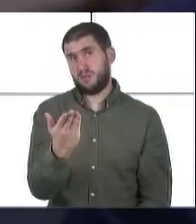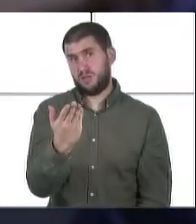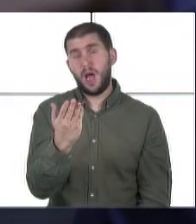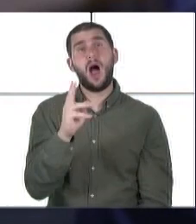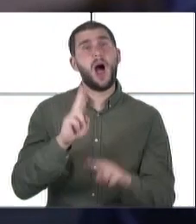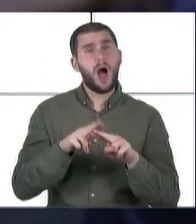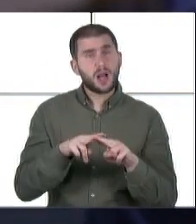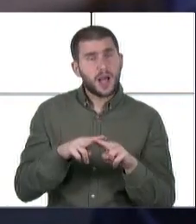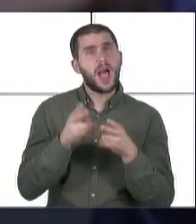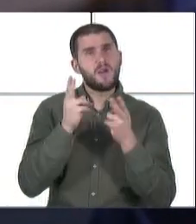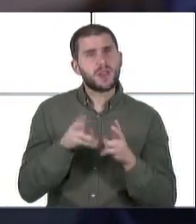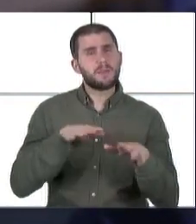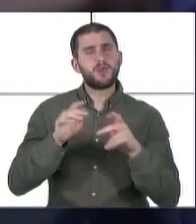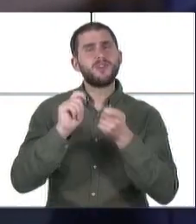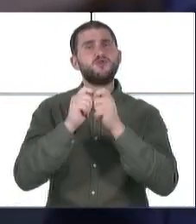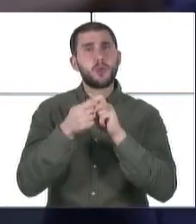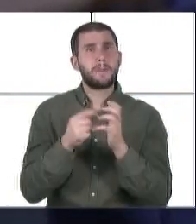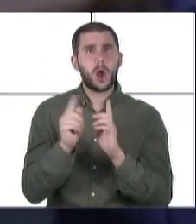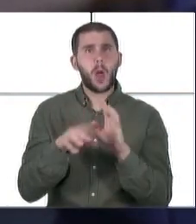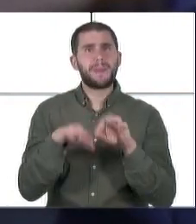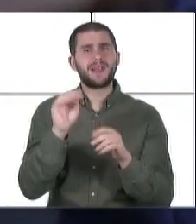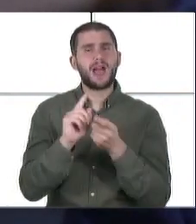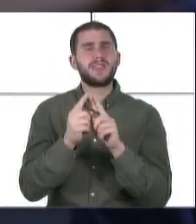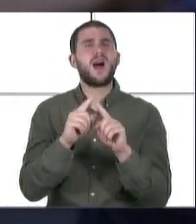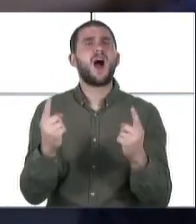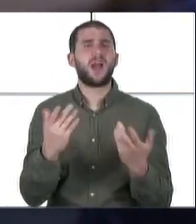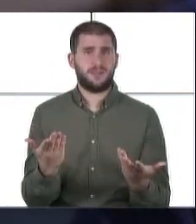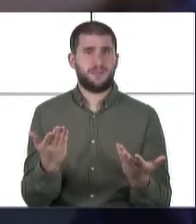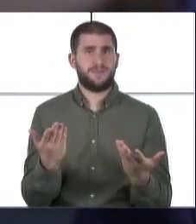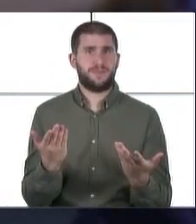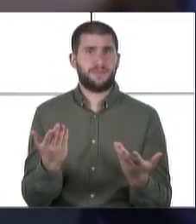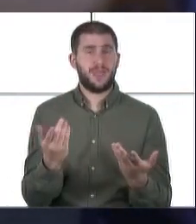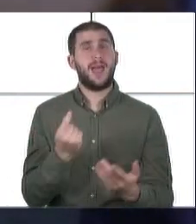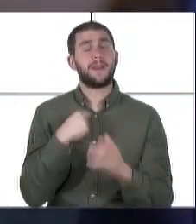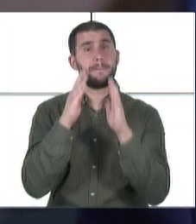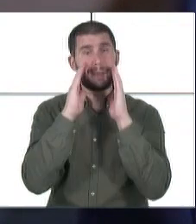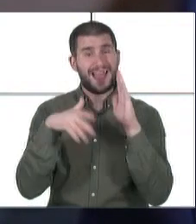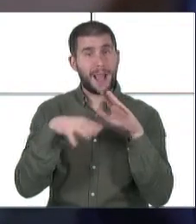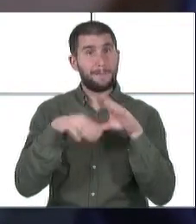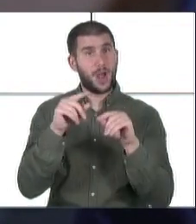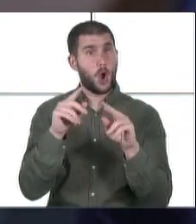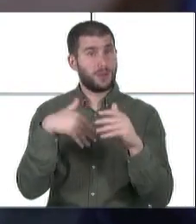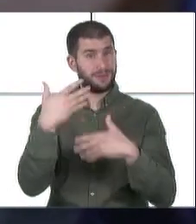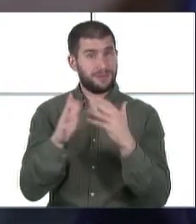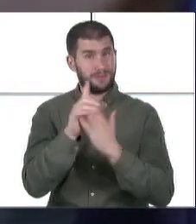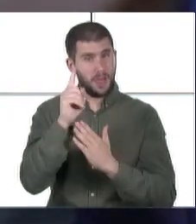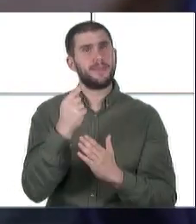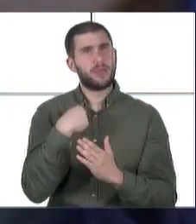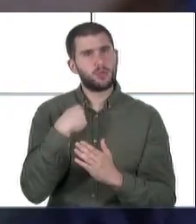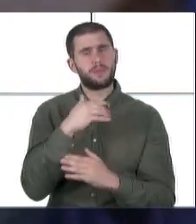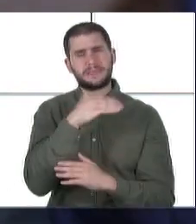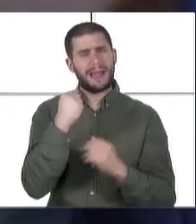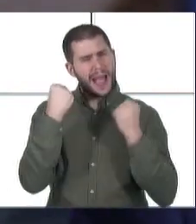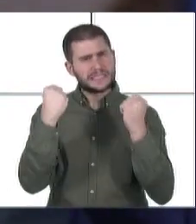כך אפשרתי את ממשלת השינוי, כי לא בחרתי באלטרנטיבה אחרת. אני מאמין שאחרי הבחירות האלה אנחנו נהיה מספיק